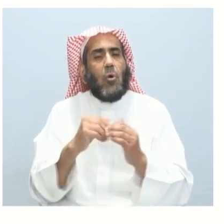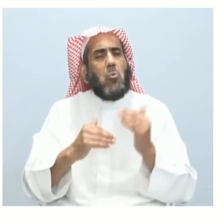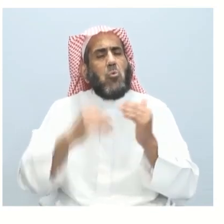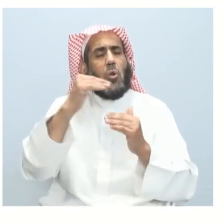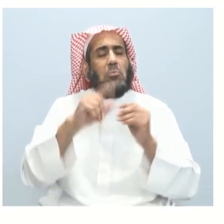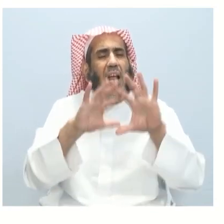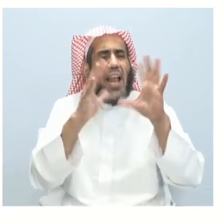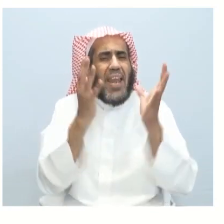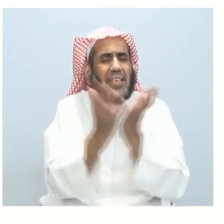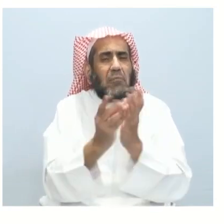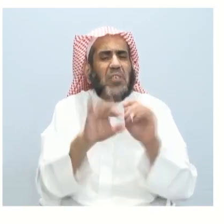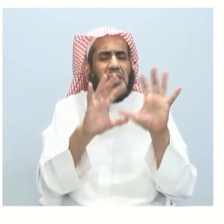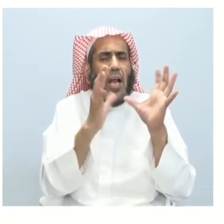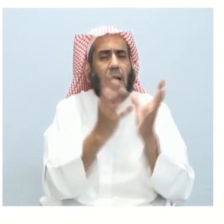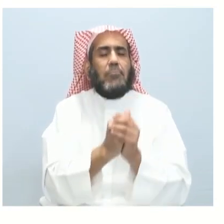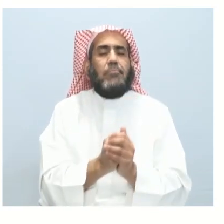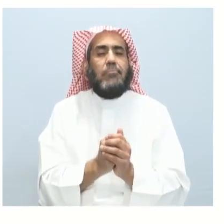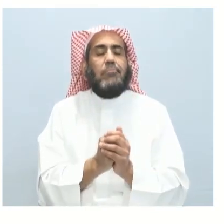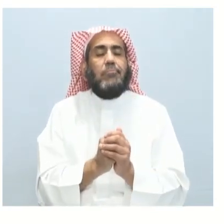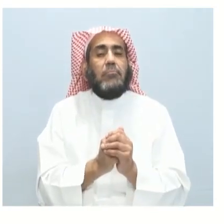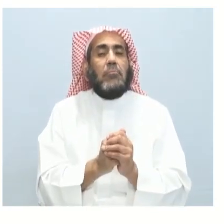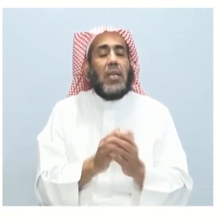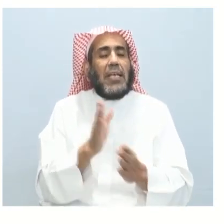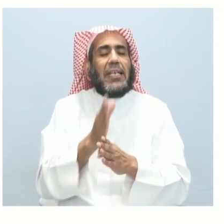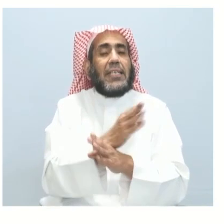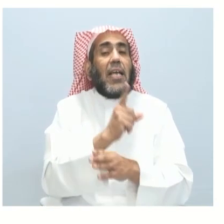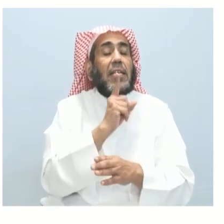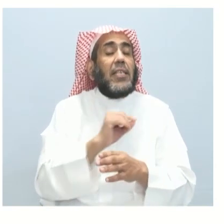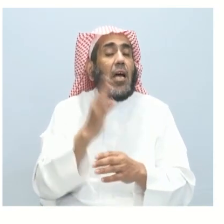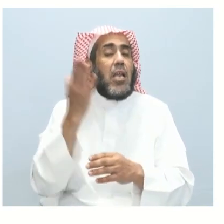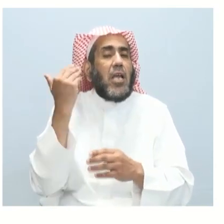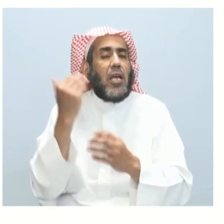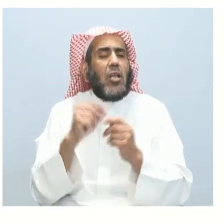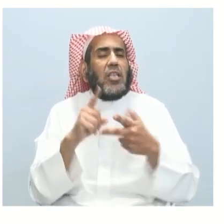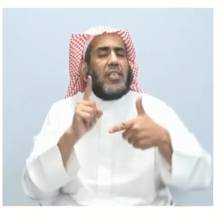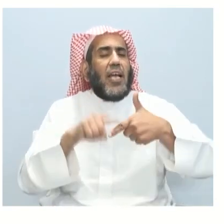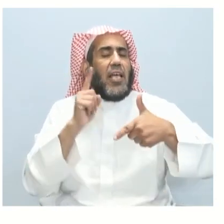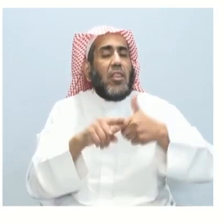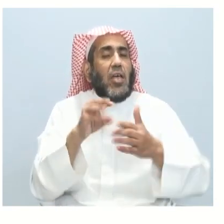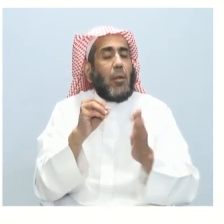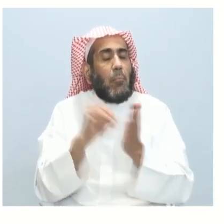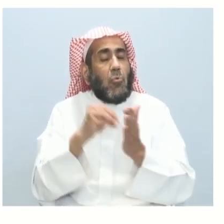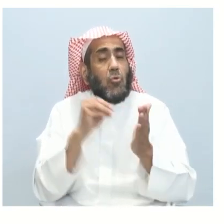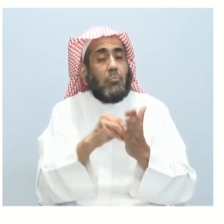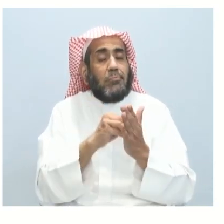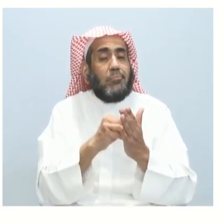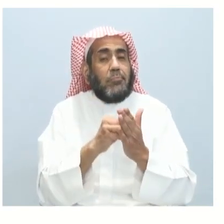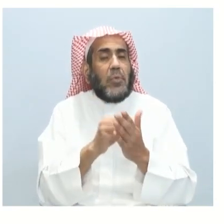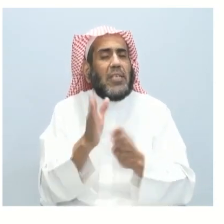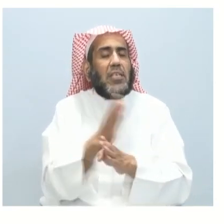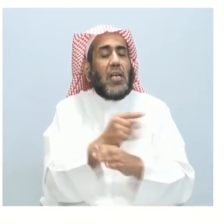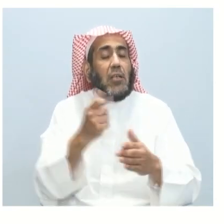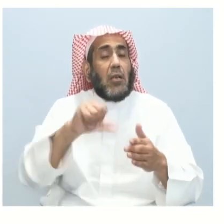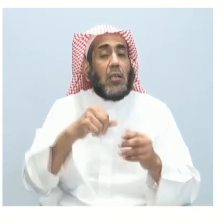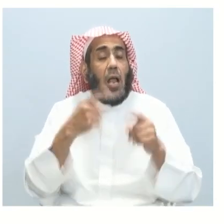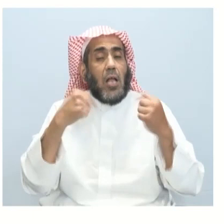من شان النص الادبي في شكله اتجاه التاريخي الاتجاه الثاني من ضمن ايضا ما الاتجاهات النقديه